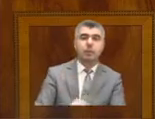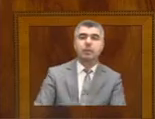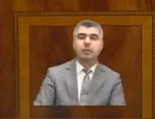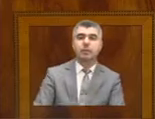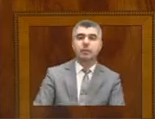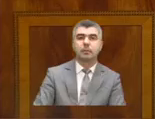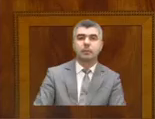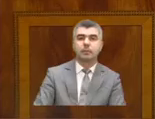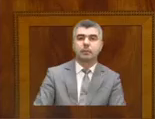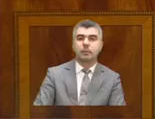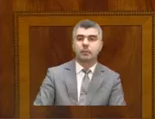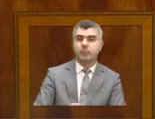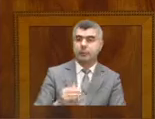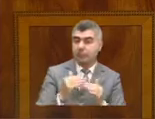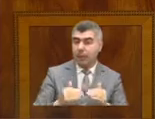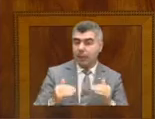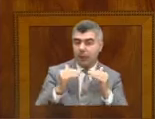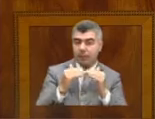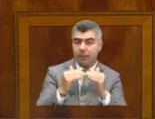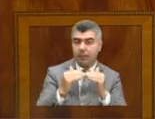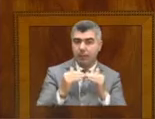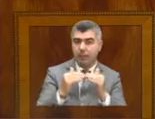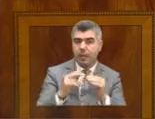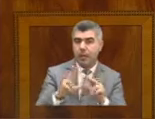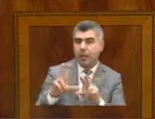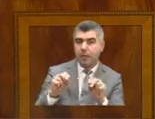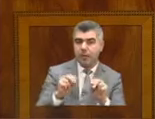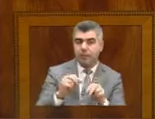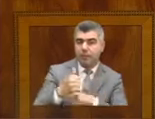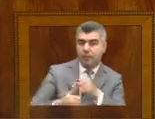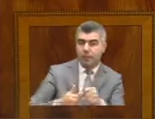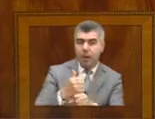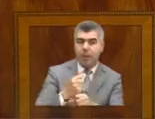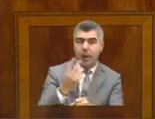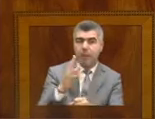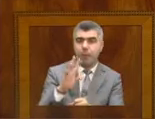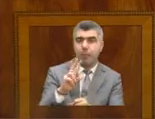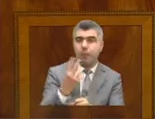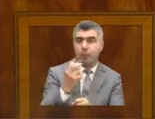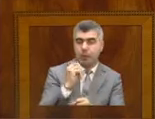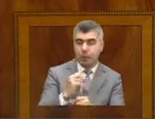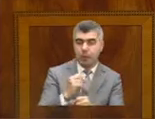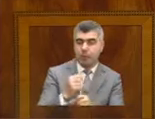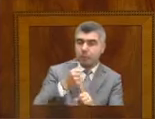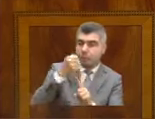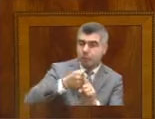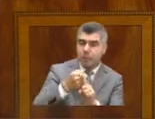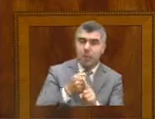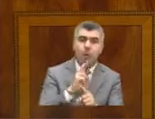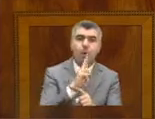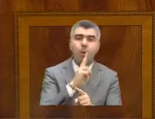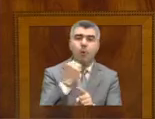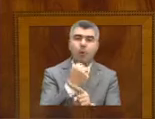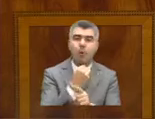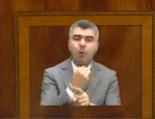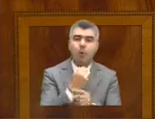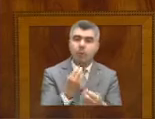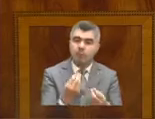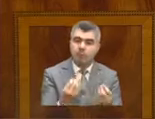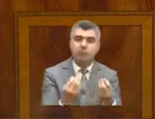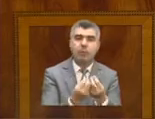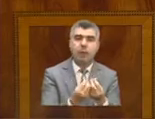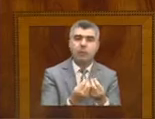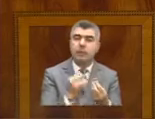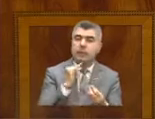ما سبق، ستعرف نفس السنة المالية 2025 مواصلة الحكومة تنزيل التزامها